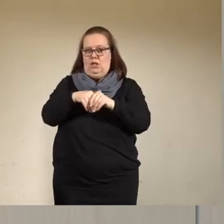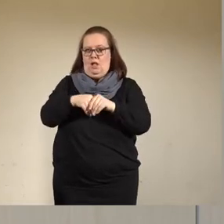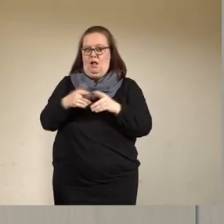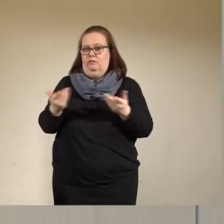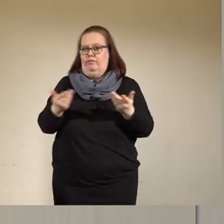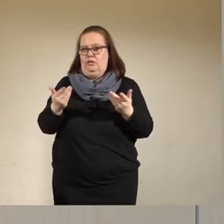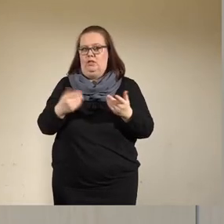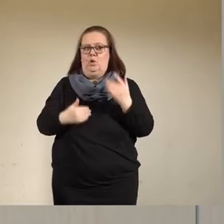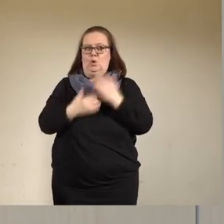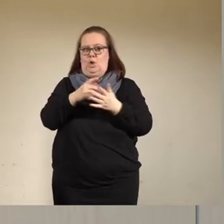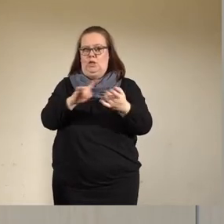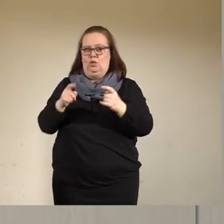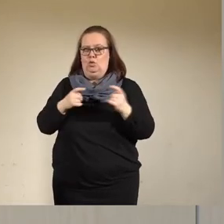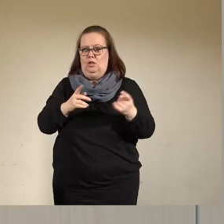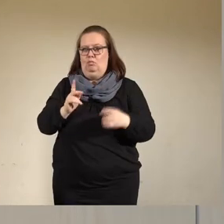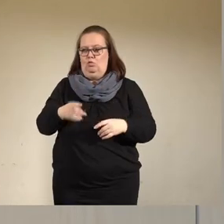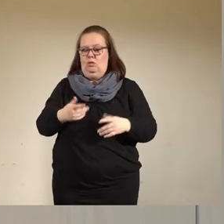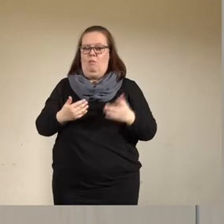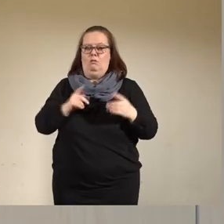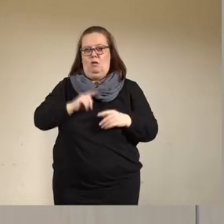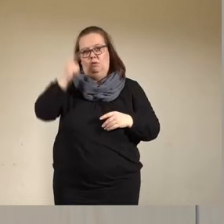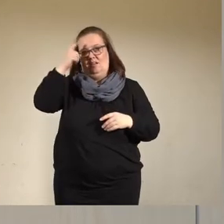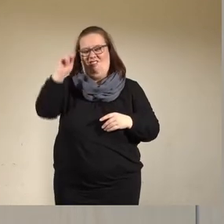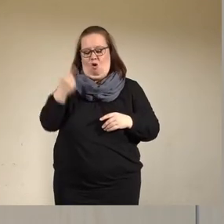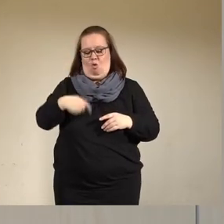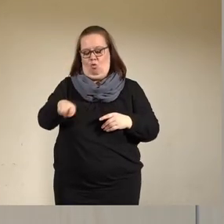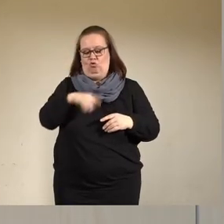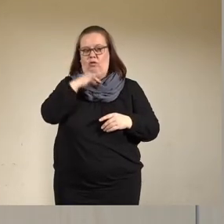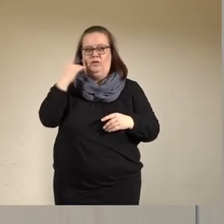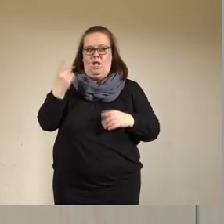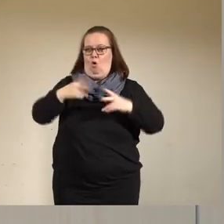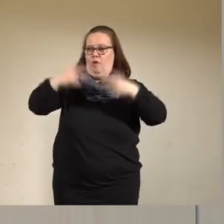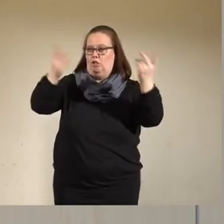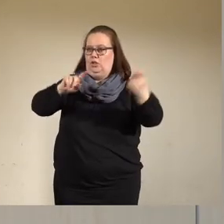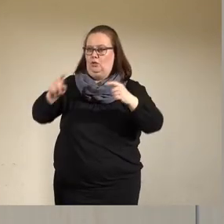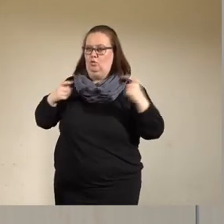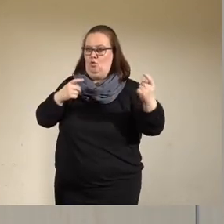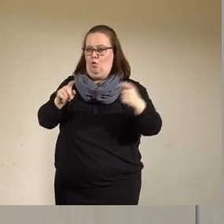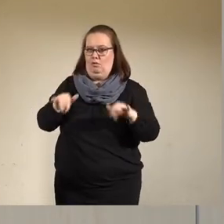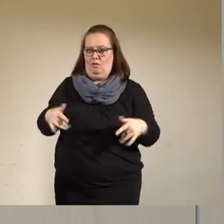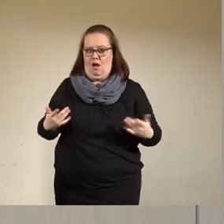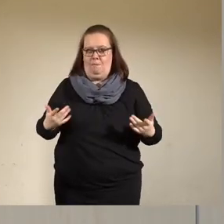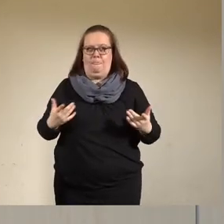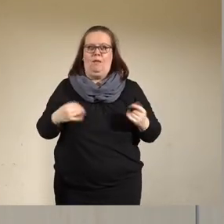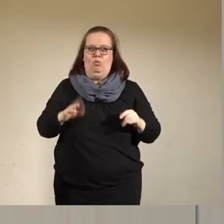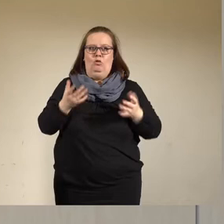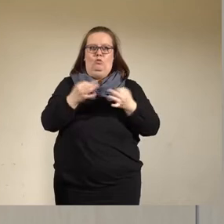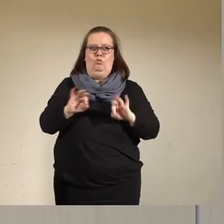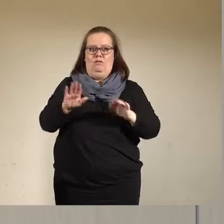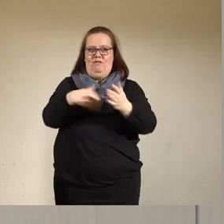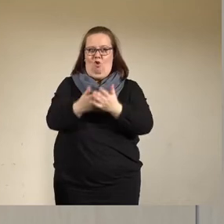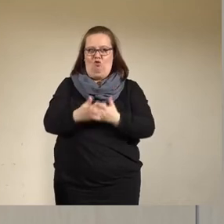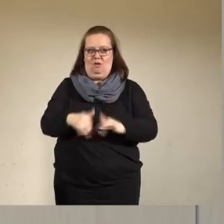bedeutet, nochmal neu diskutieren. Ich rechne auch damit, dass wir jetzt, da ja schon viel auch in der Öffentlichkeit diskutiert worden ist, einen vernünftigeren